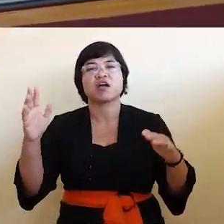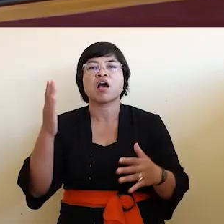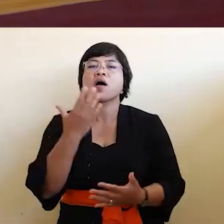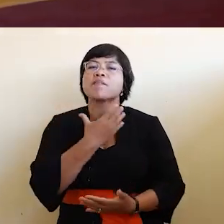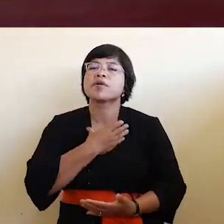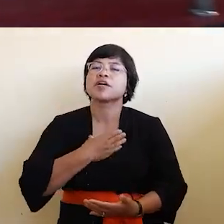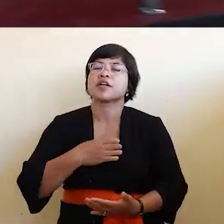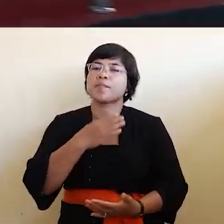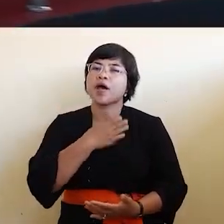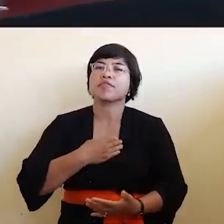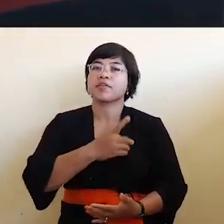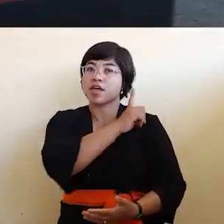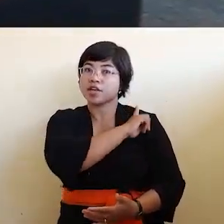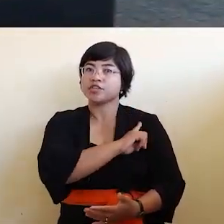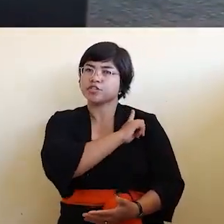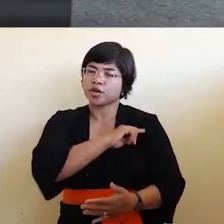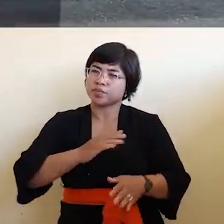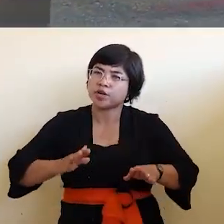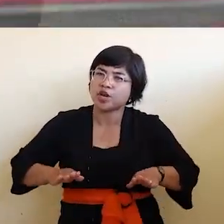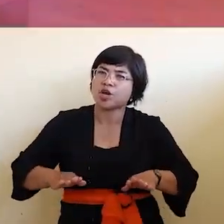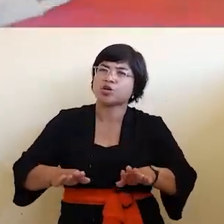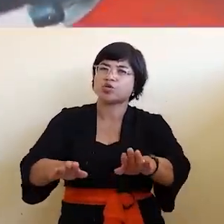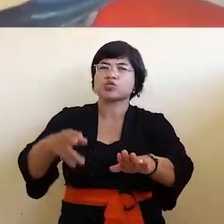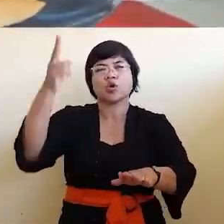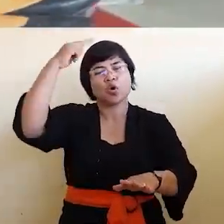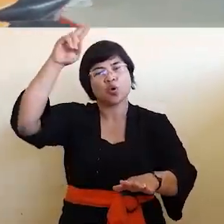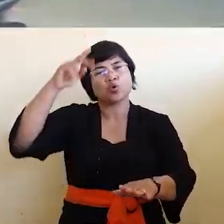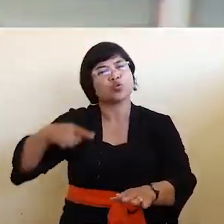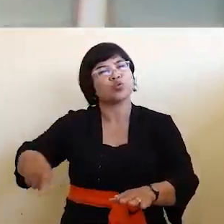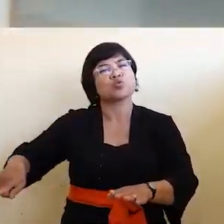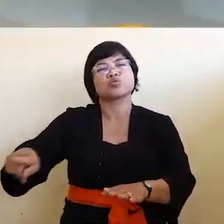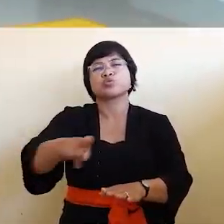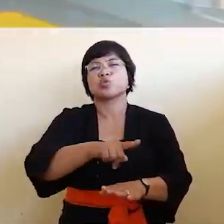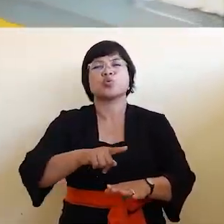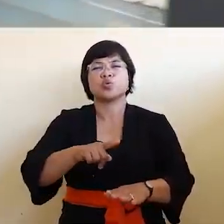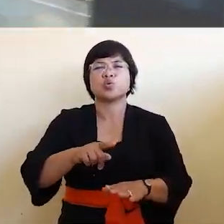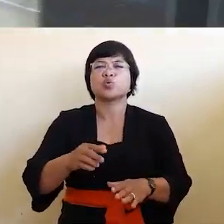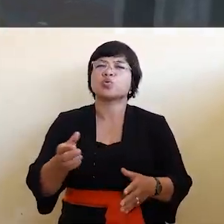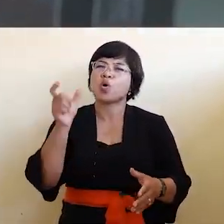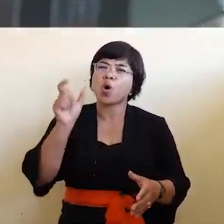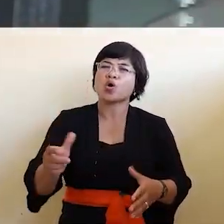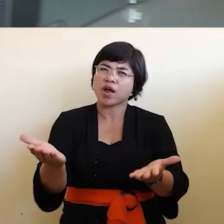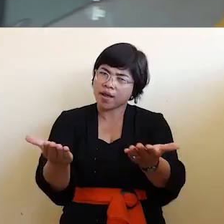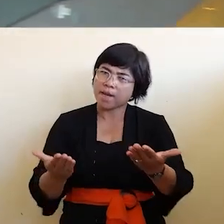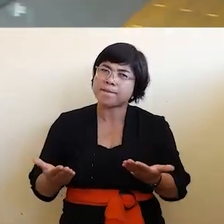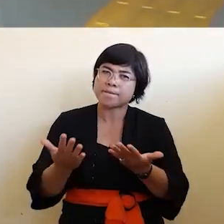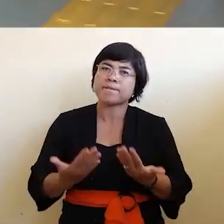berempati, disiplin, dan konsisten bagi seluruh pengguna layanan.